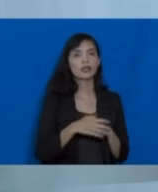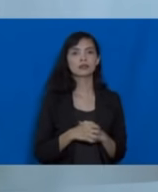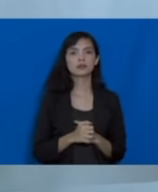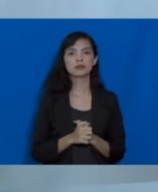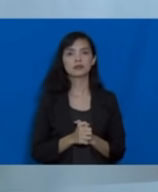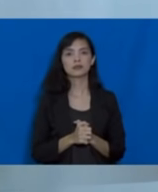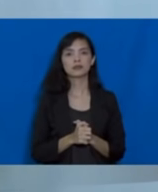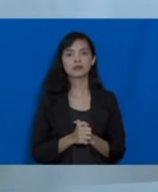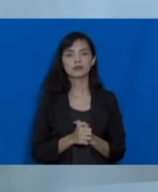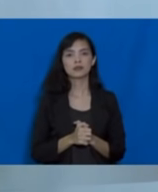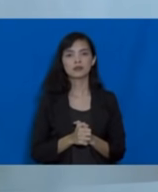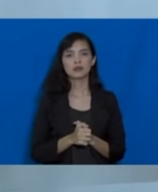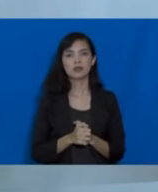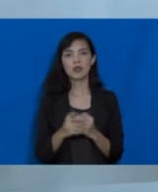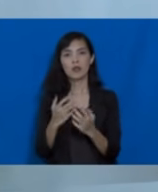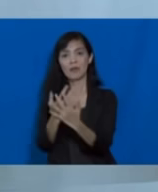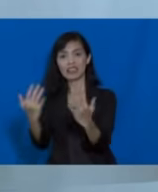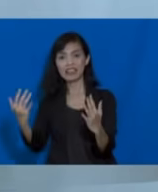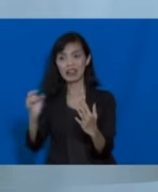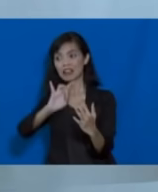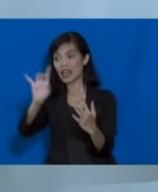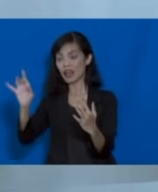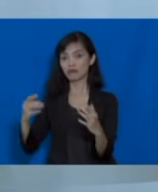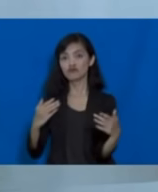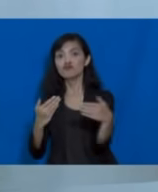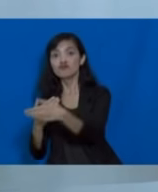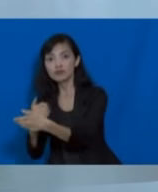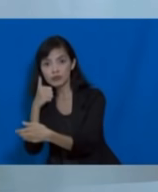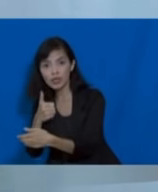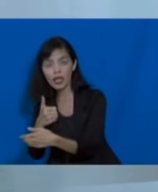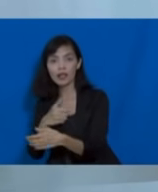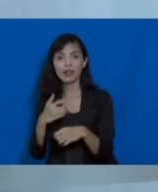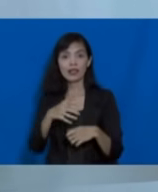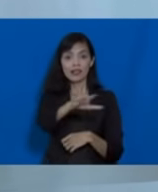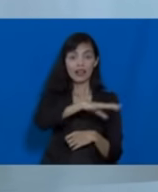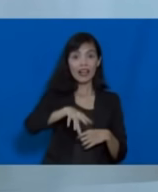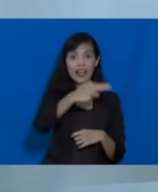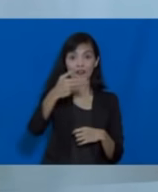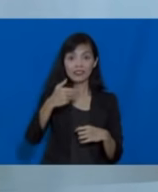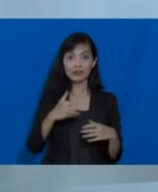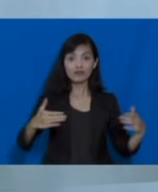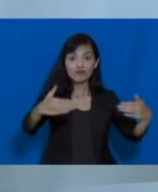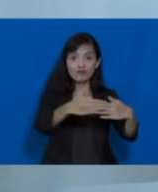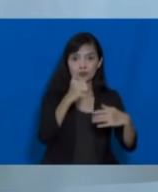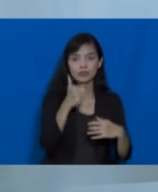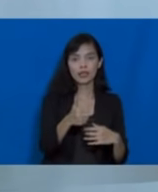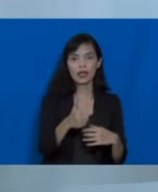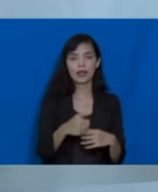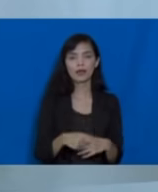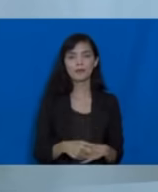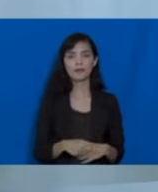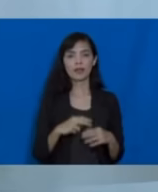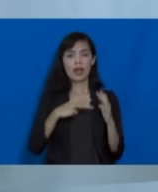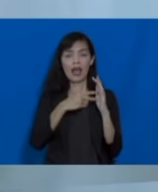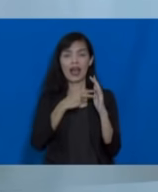melindungi masyarakat yang lain dan melindungi negara ini oleh karena itu merek